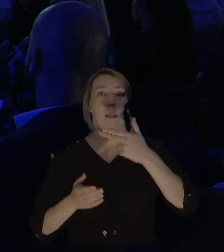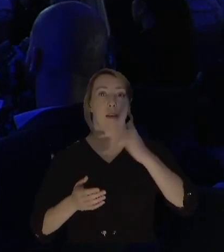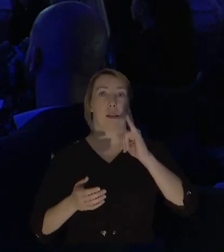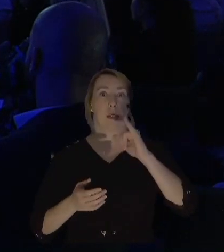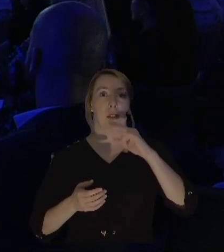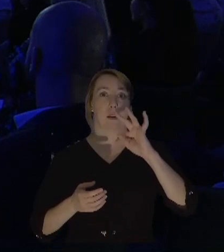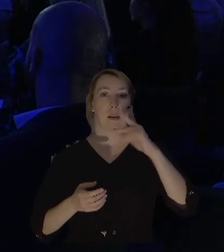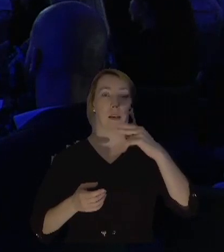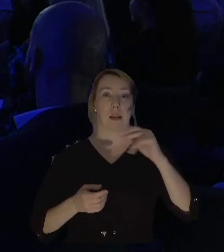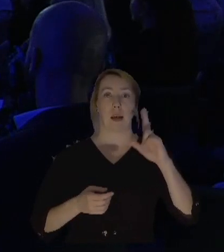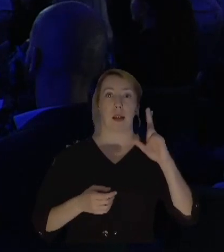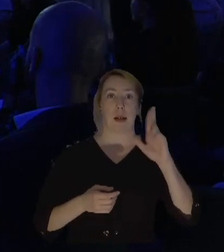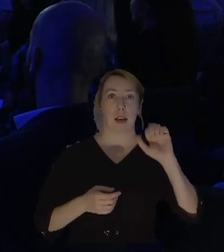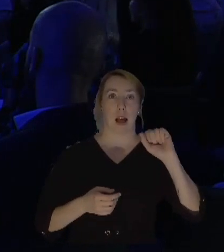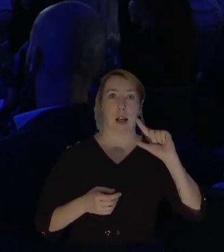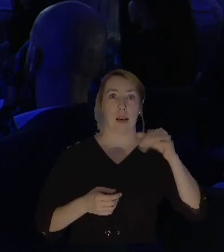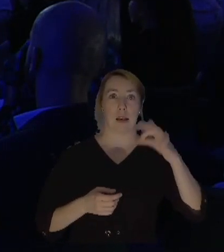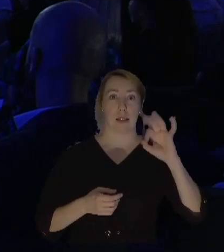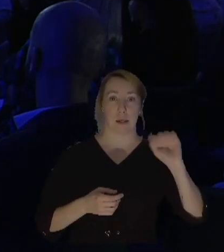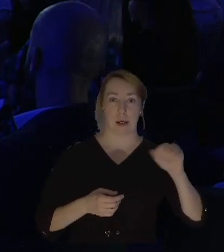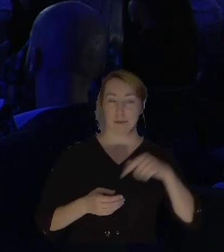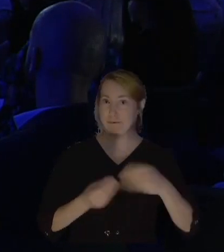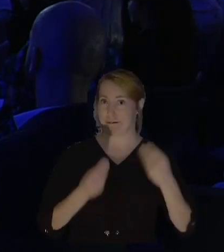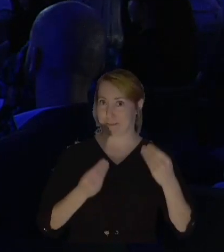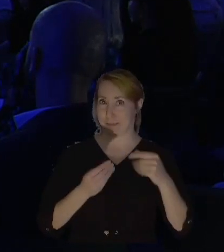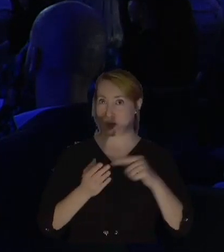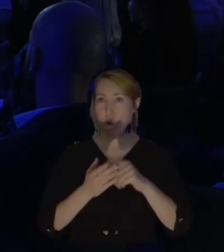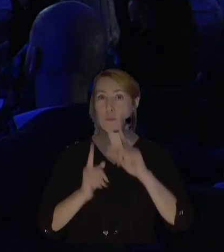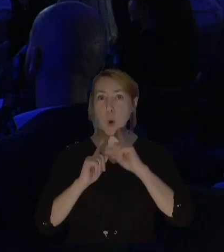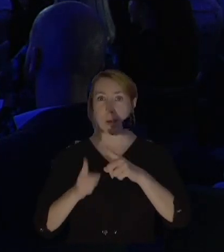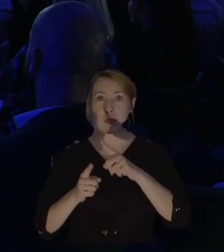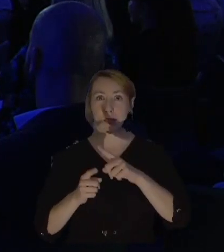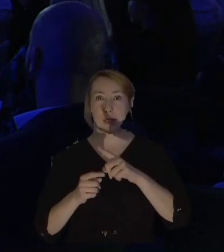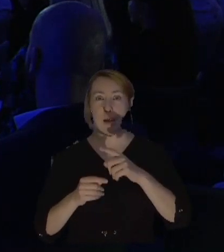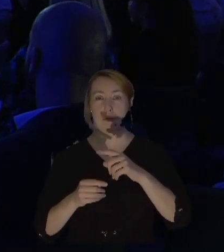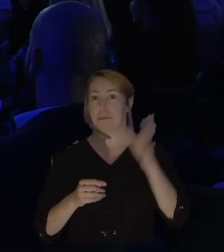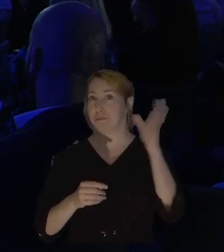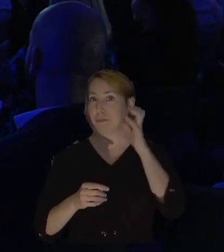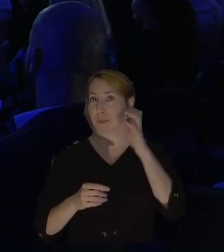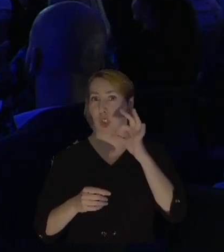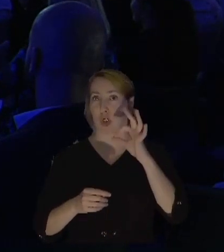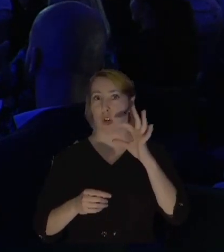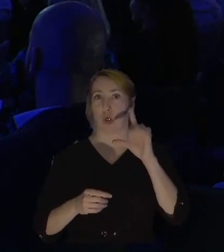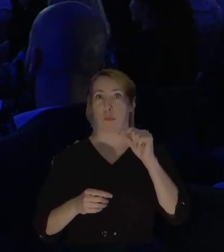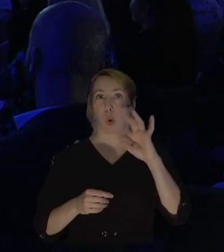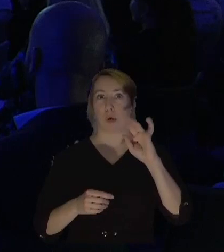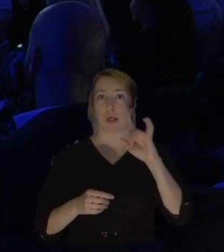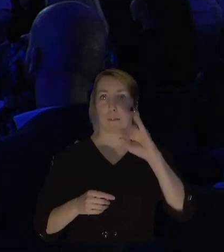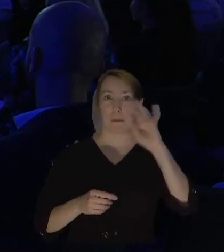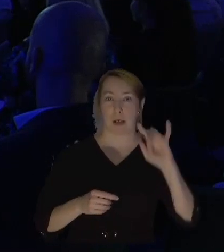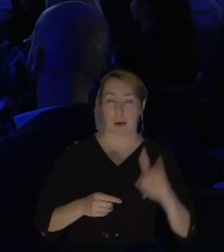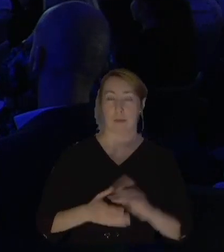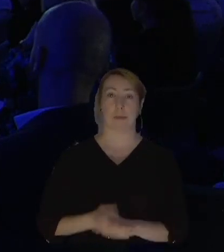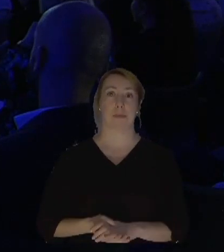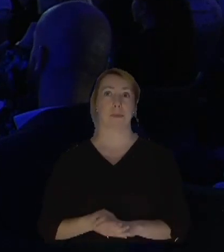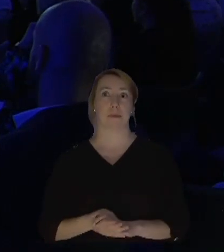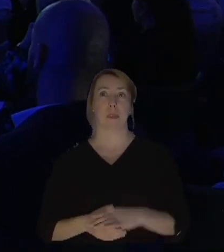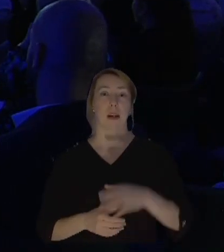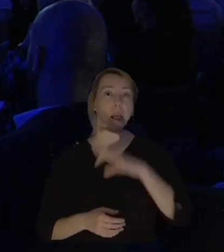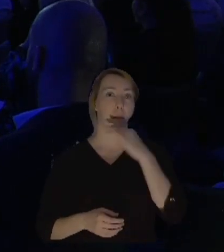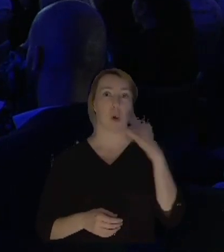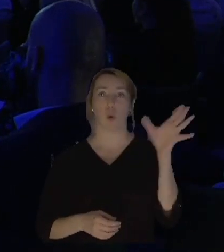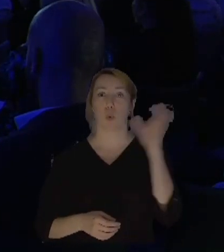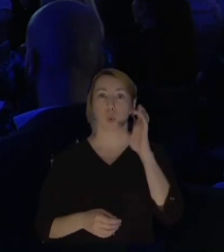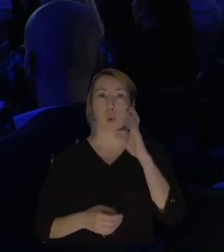jest rewelacyjny. Polecam państwu na Spotify'u i wszędzie. Najlepiej słuchać oczywiście